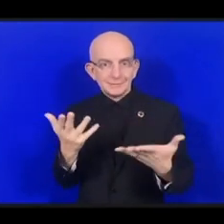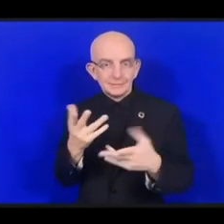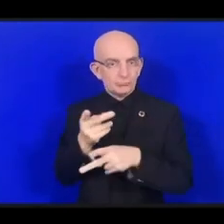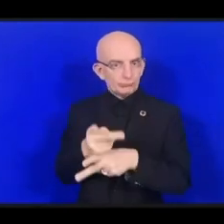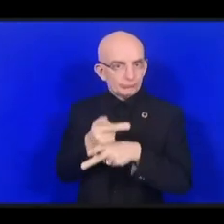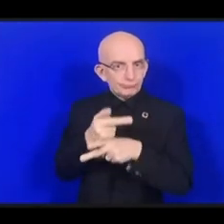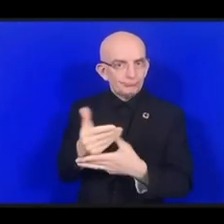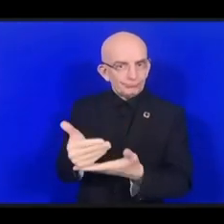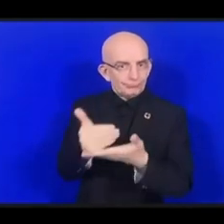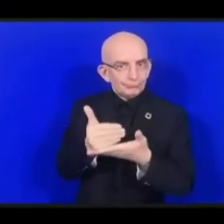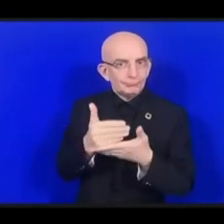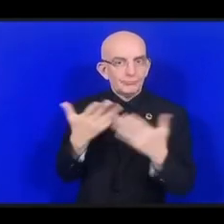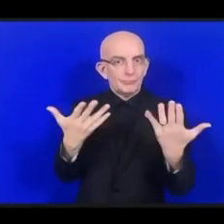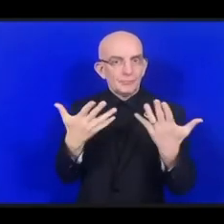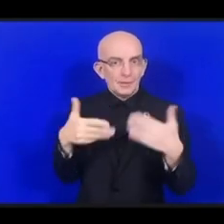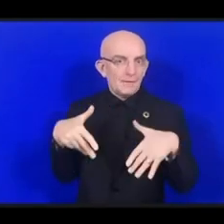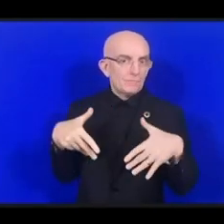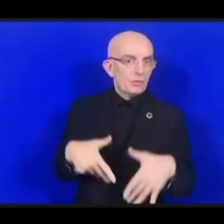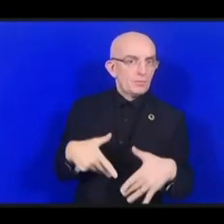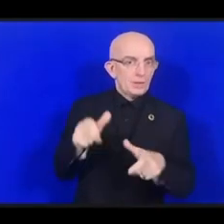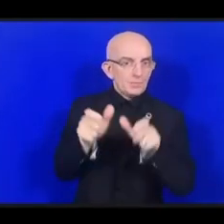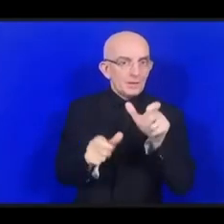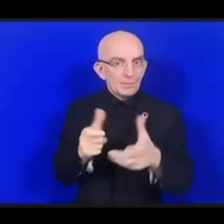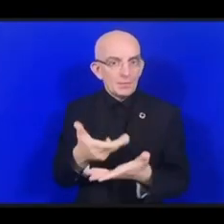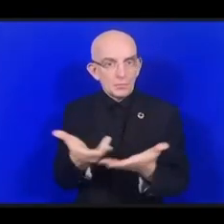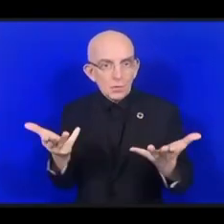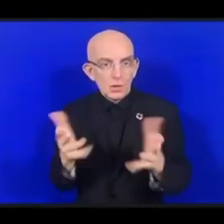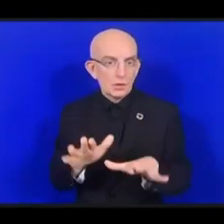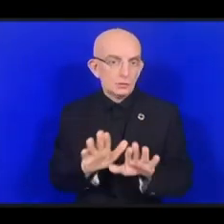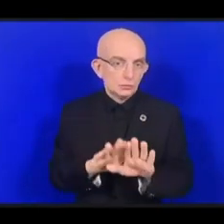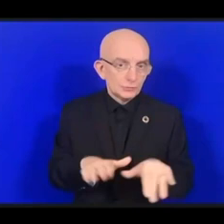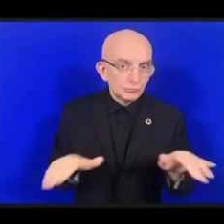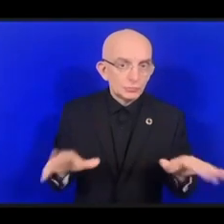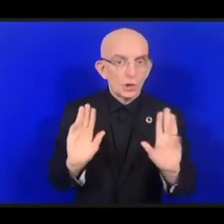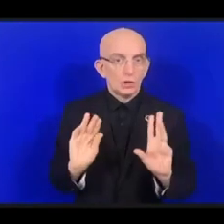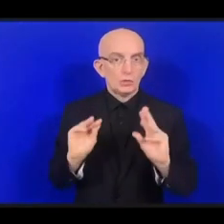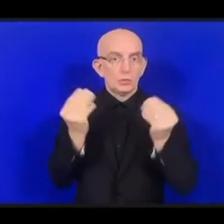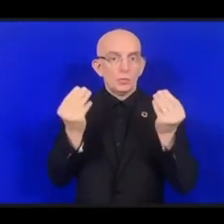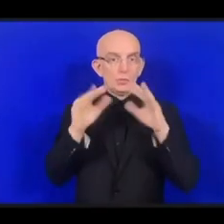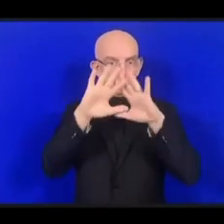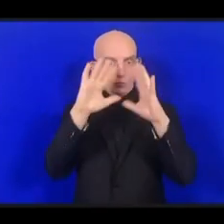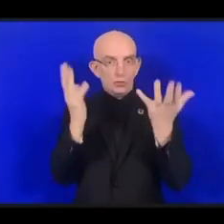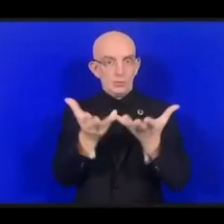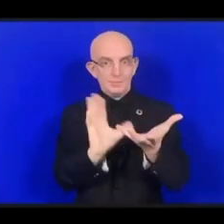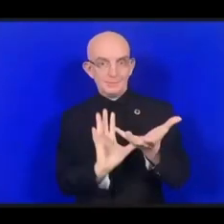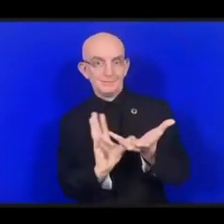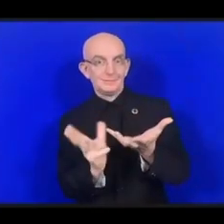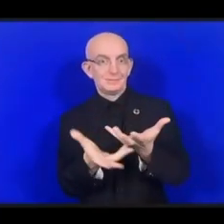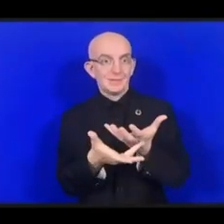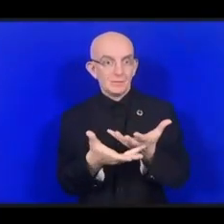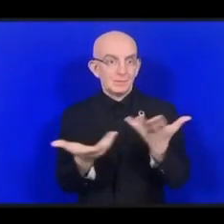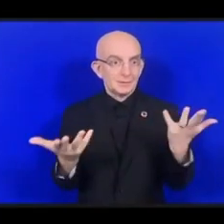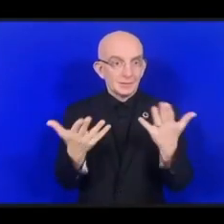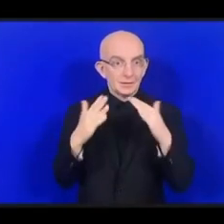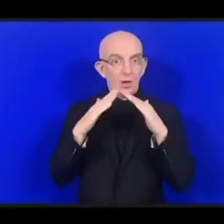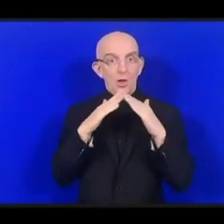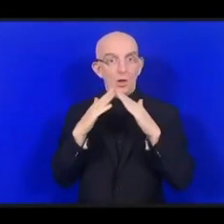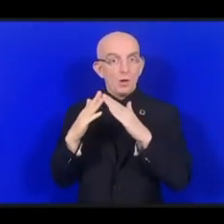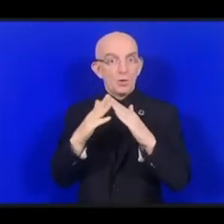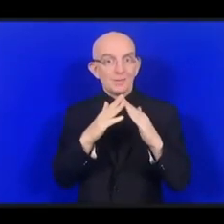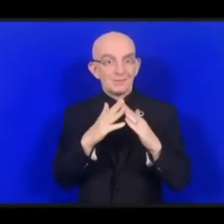الناميه يهدد وجودهم وثقافتهم نحن في البرازيل نتعرض